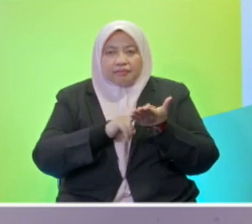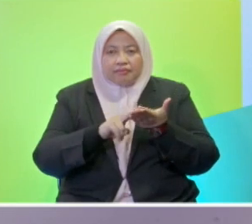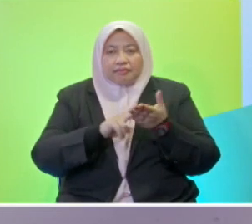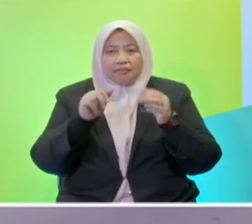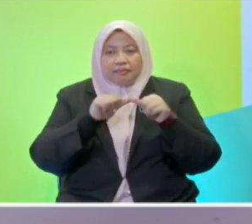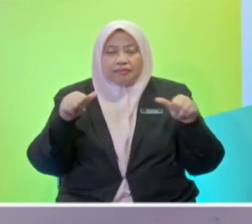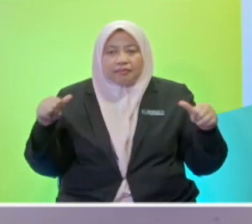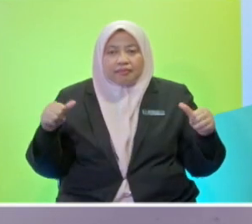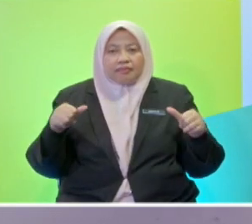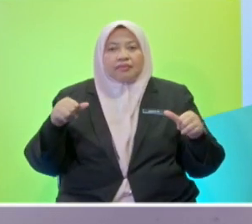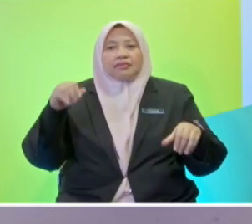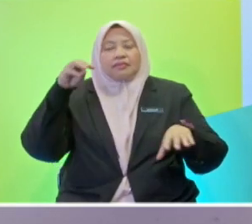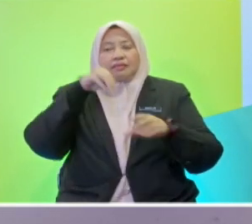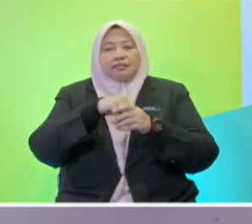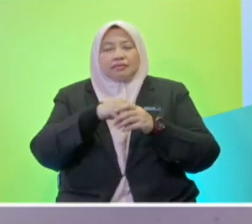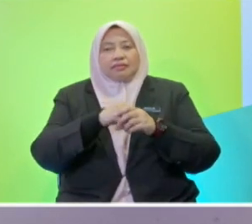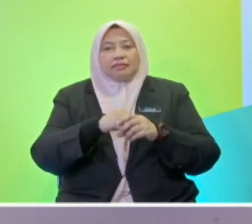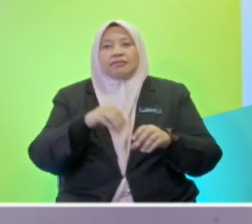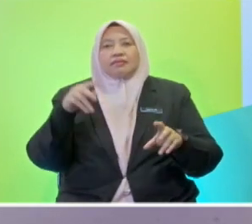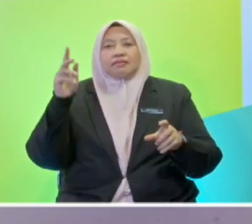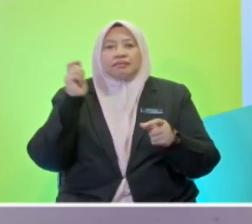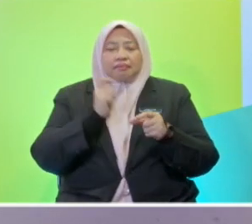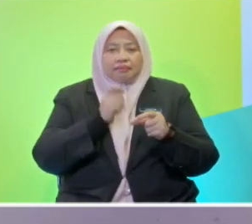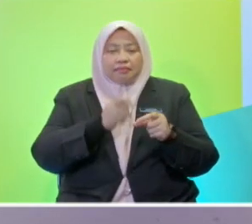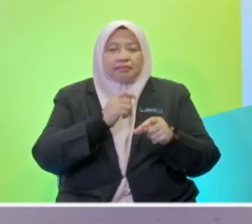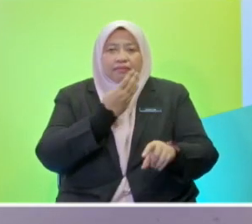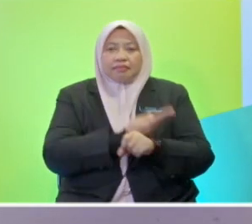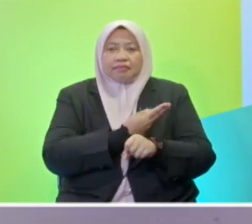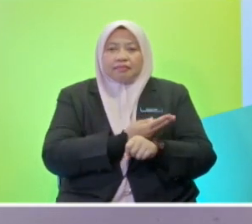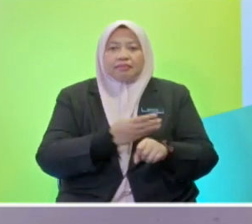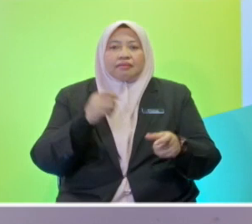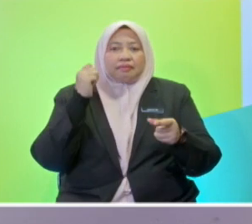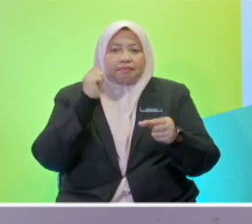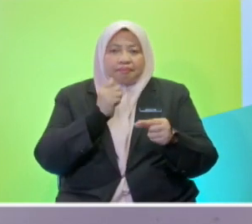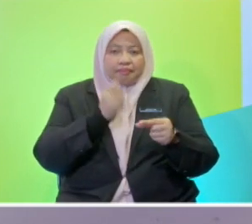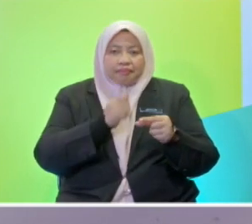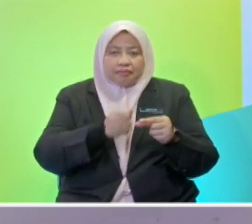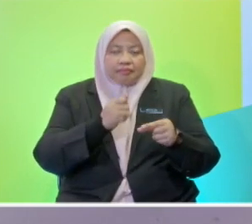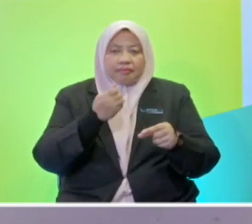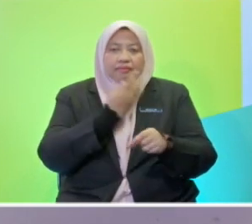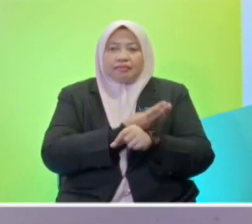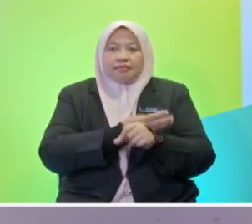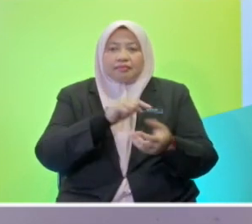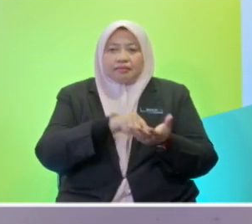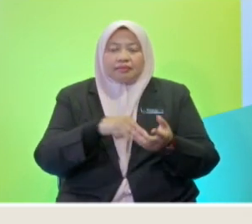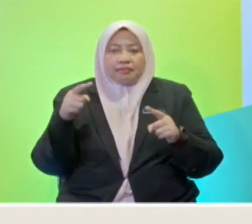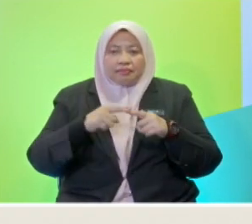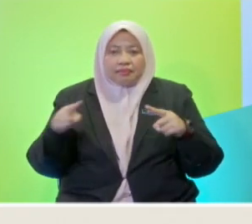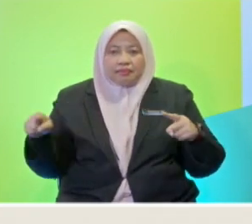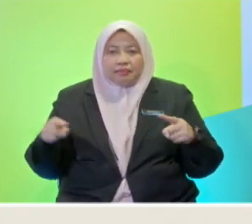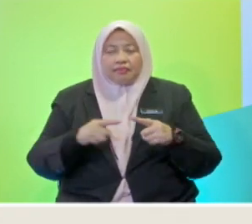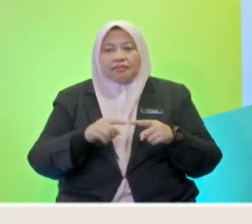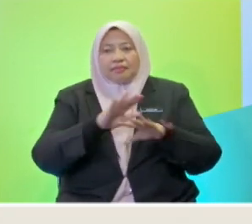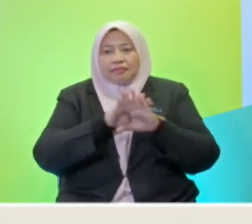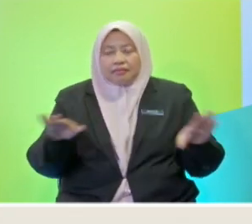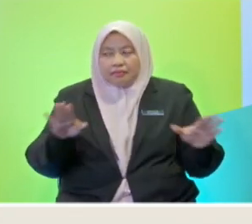dalam paku besi frasa paku besi paku besi ini tajam Jangan